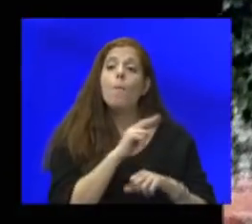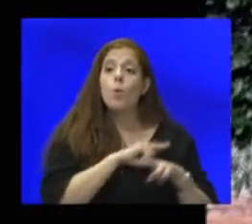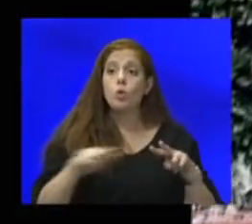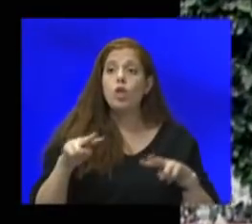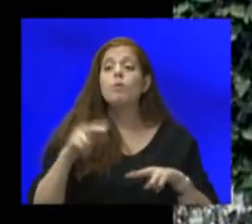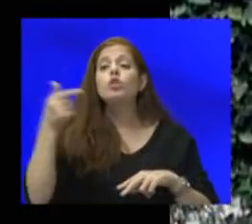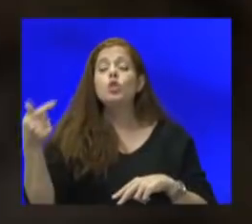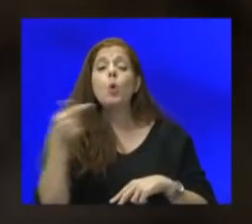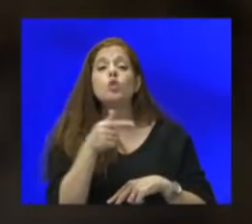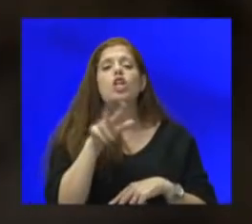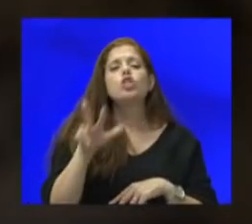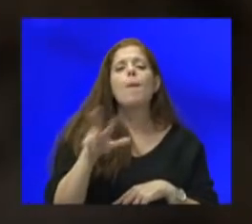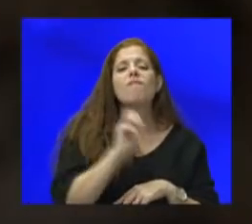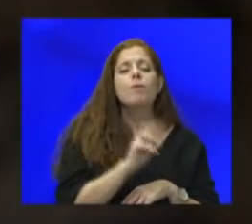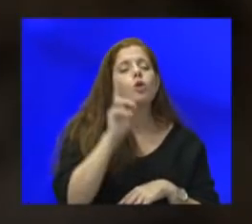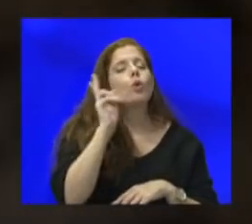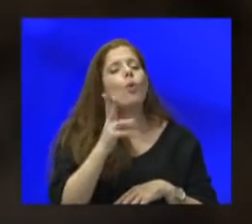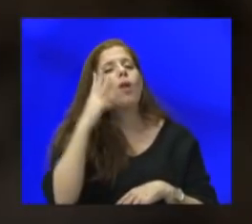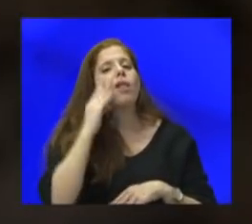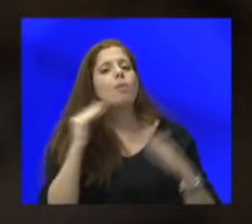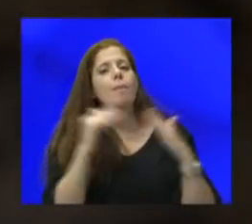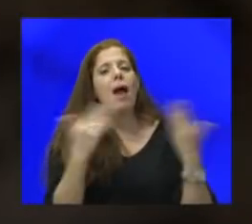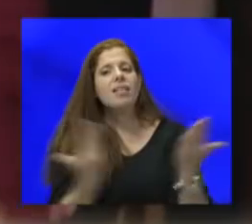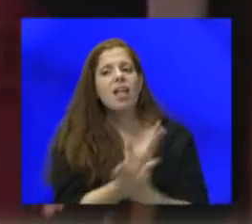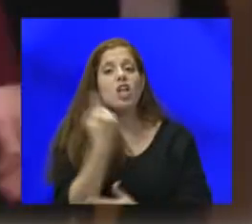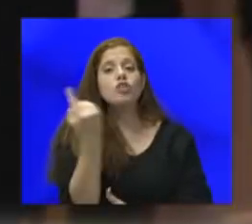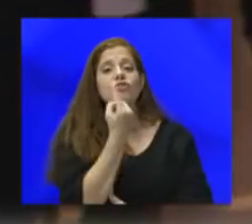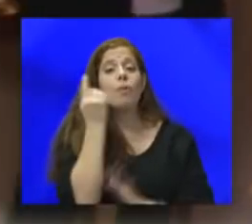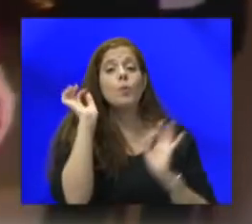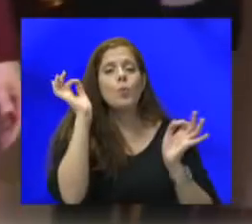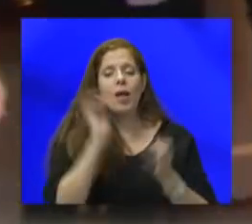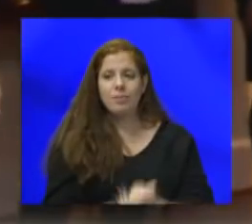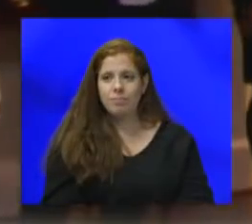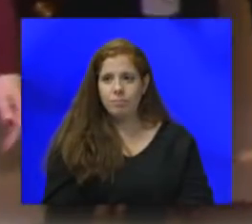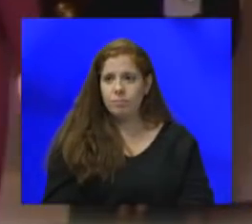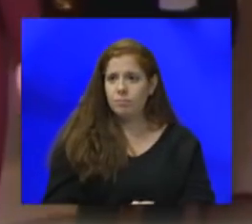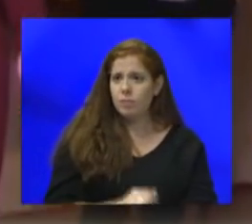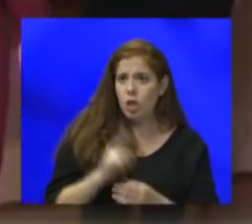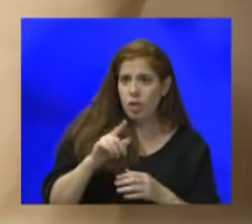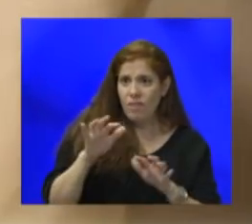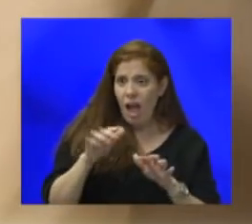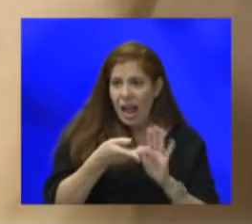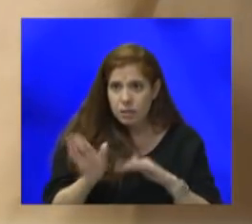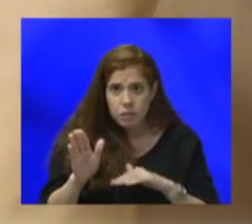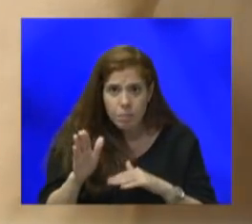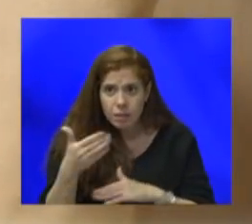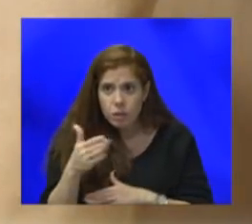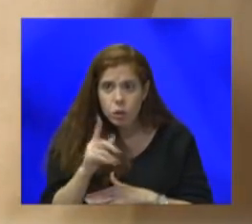צ'אמפ ומייג'ור יוכלו ליהנות מבית חדש ויחיד במינו. Now don't knock the cameraman down. We can't go out that door.